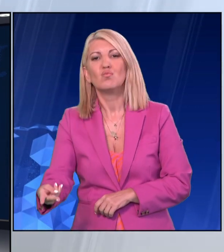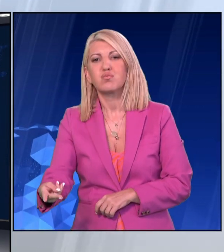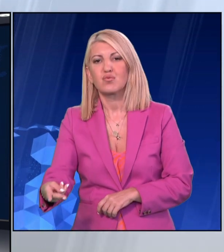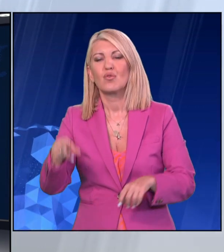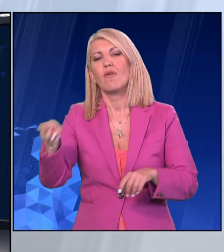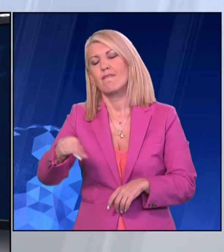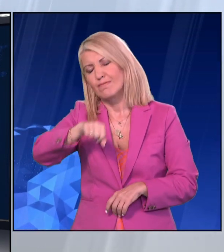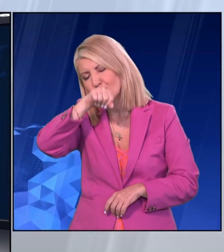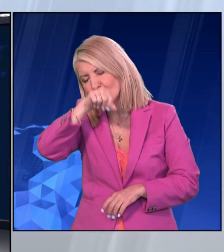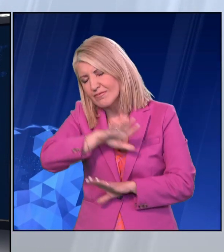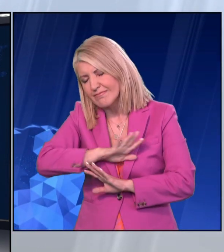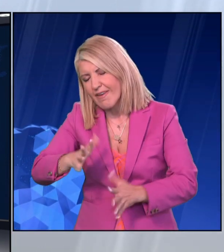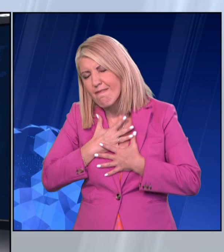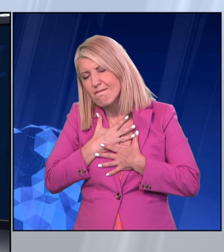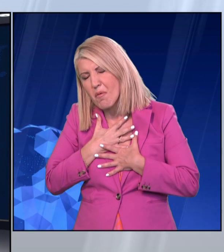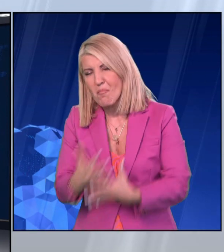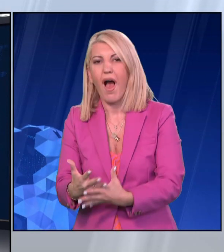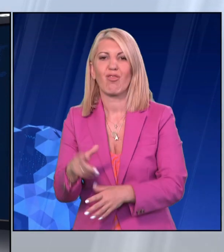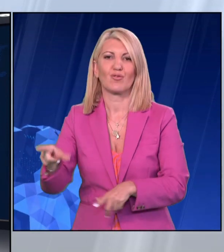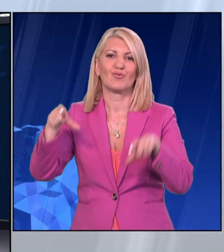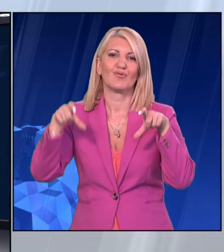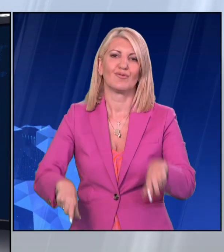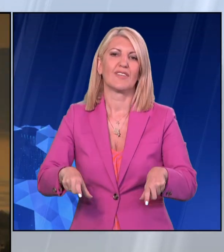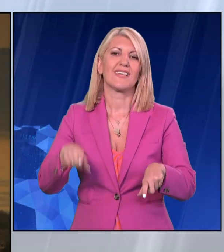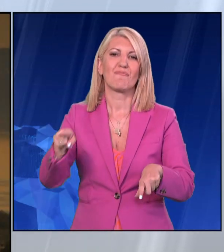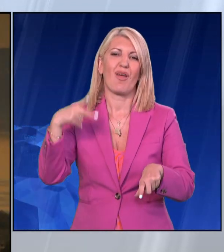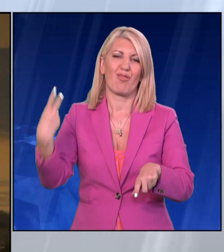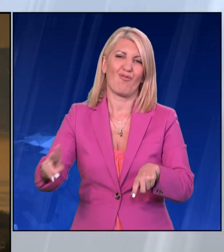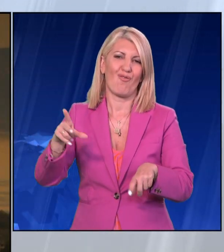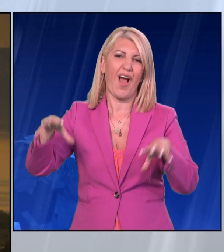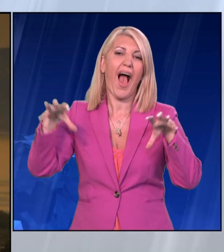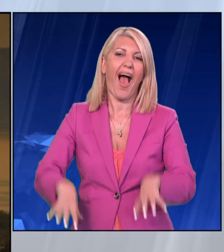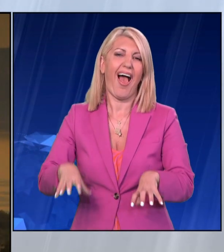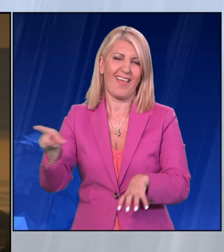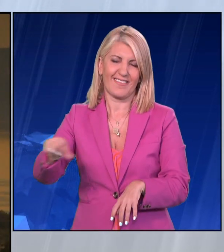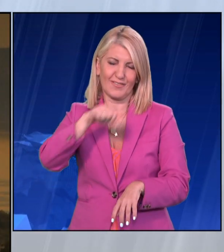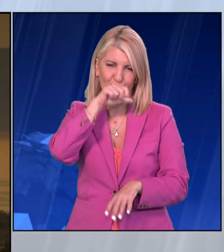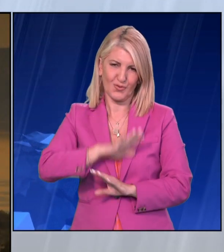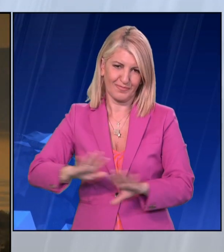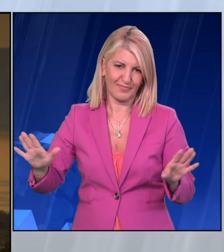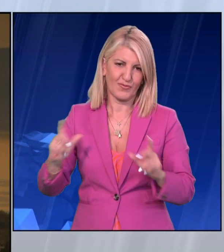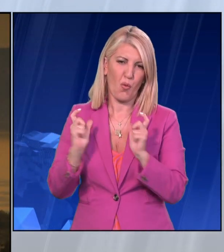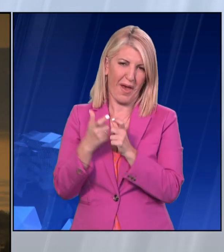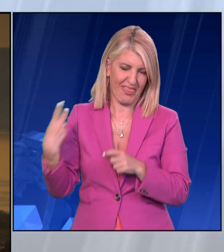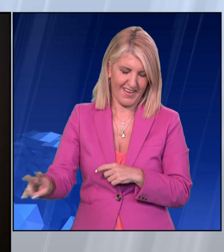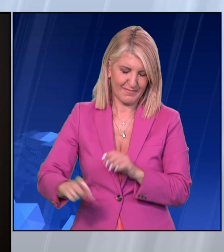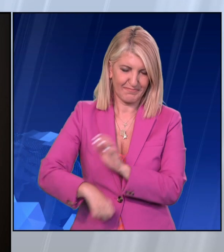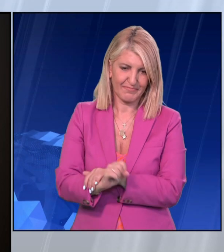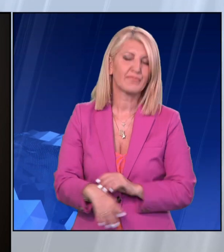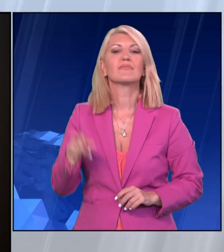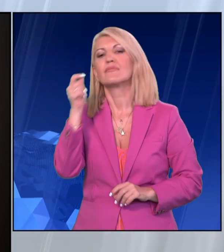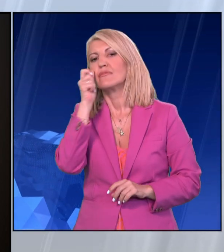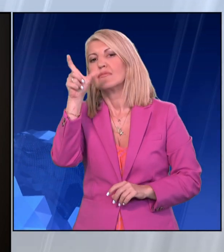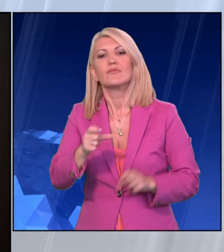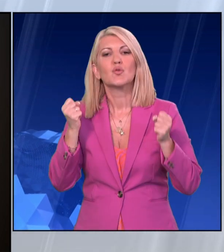ένα καλό παιδί που ήταν στήριγμα για την οικογένειά του. Ζούσε στις εργατικές κατοικίες της Ελευσίνας με τη μητέρα του και εργαζόταν